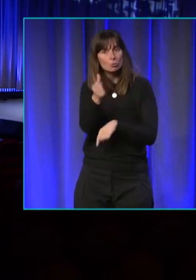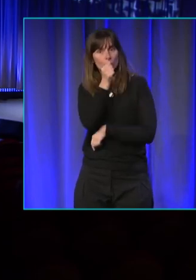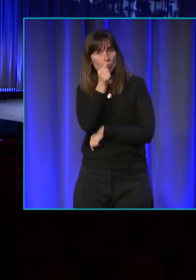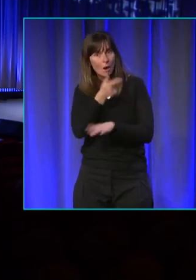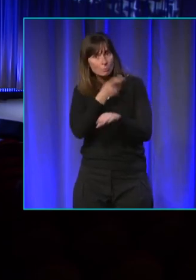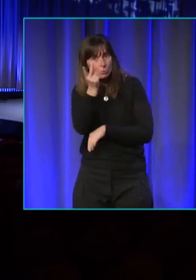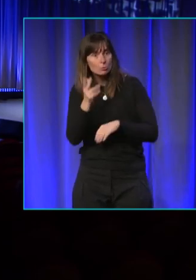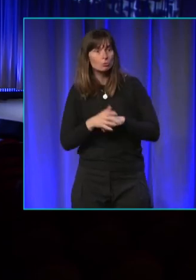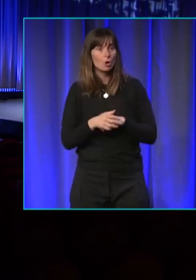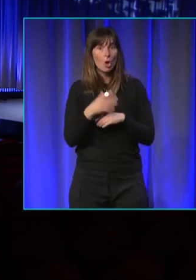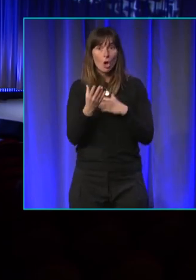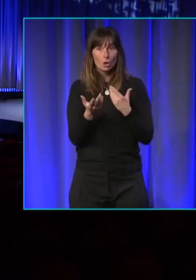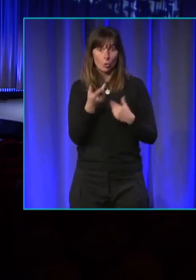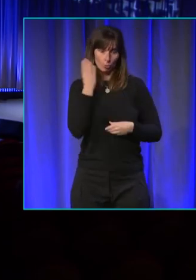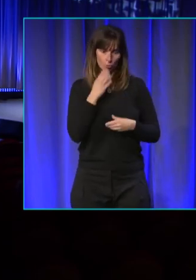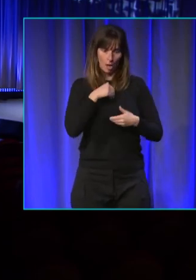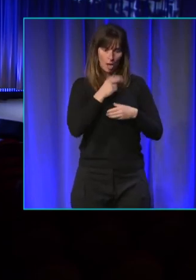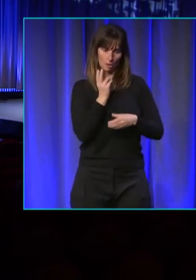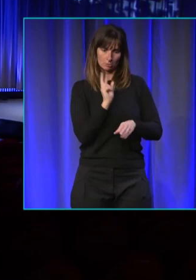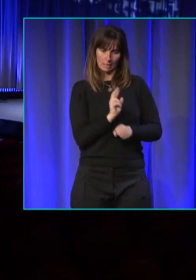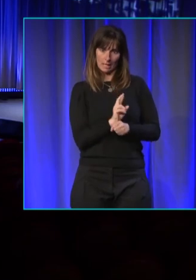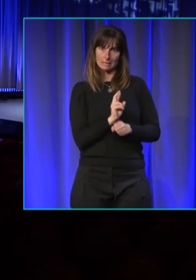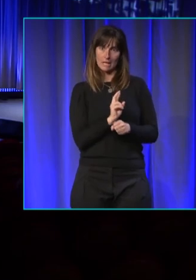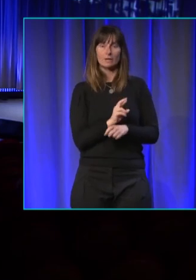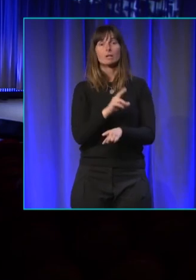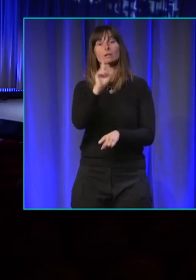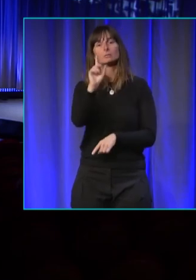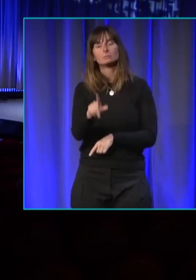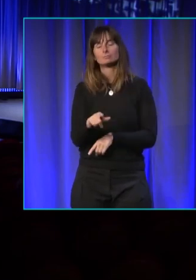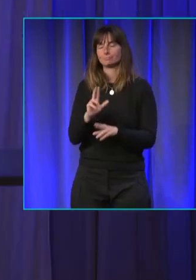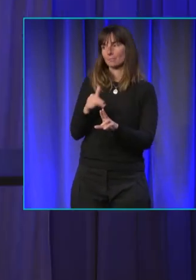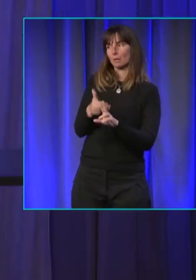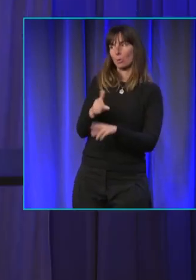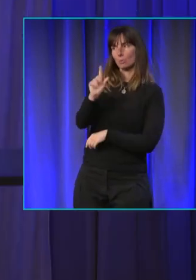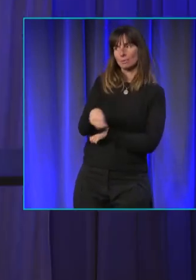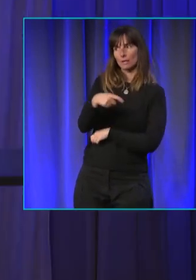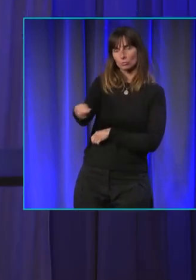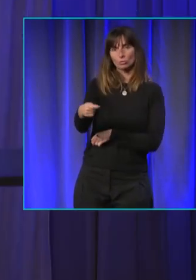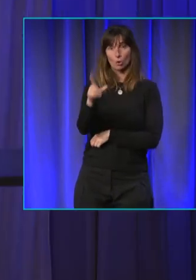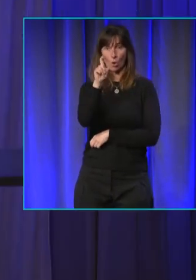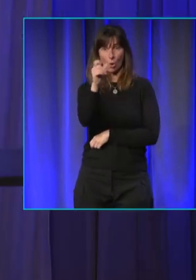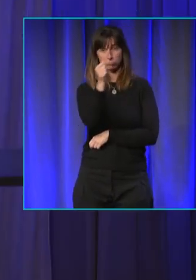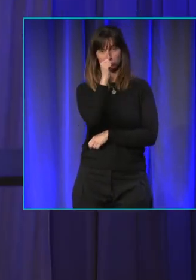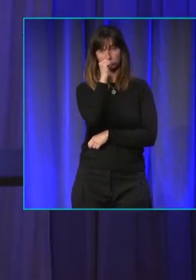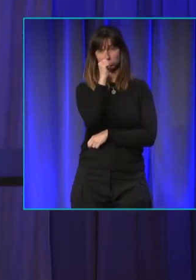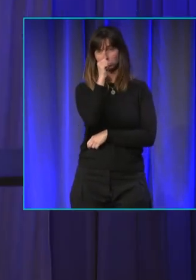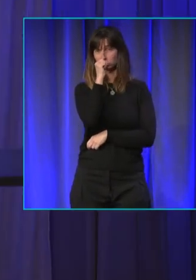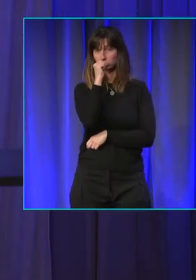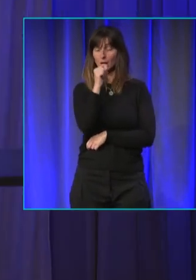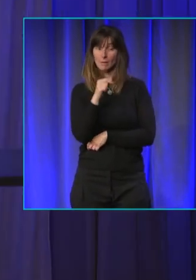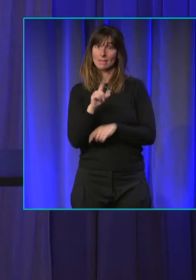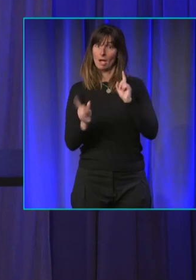avoir des réserves. Bien sûr, alors l'hydratation a toute son importance, alors surtout chez les enfants, parce que